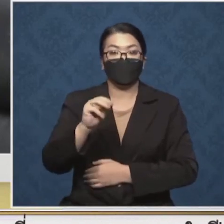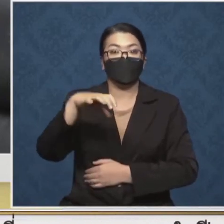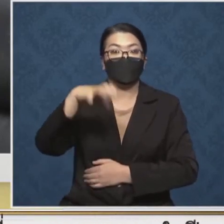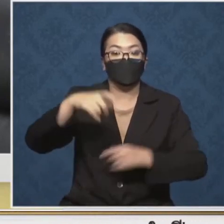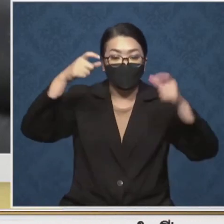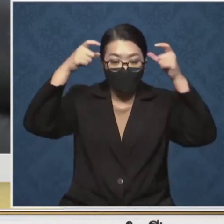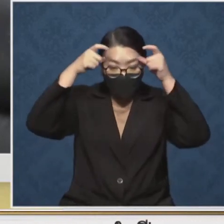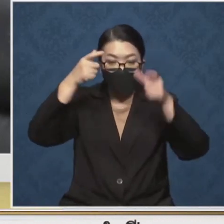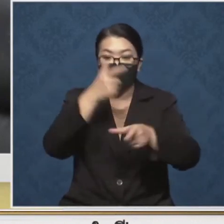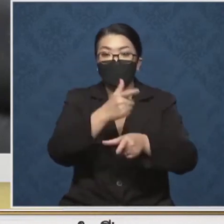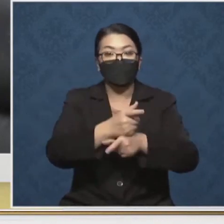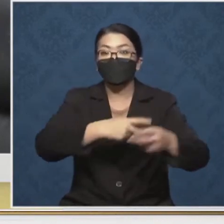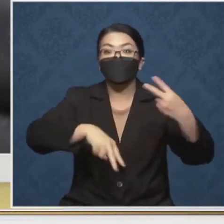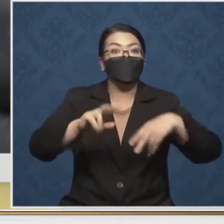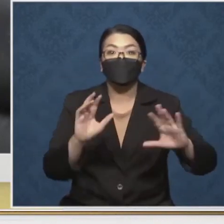สัว